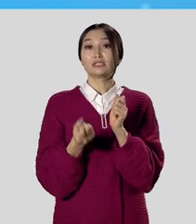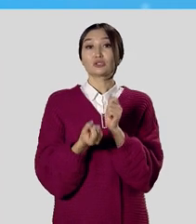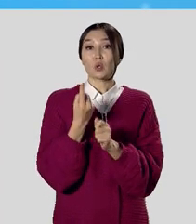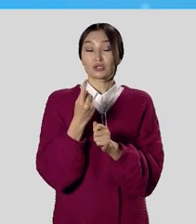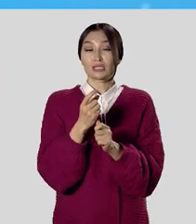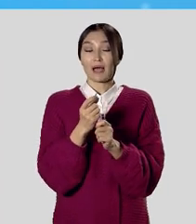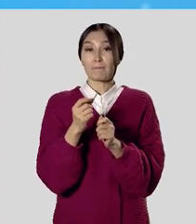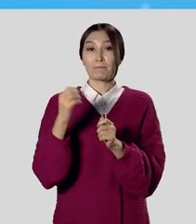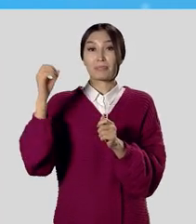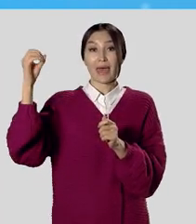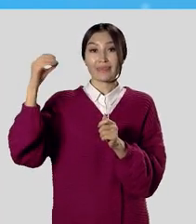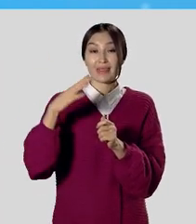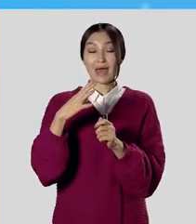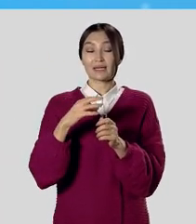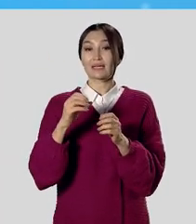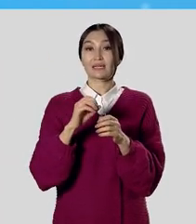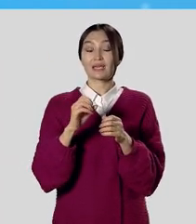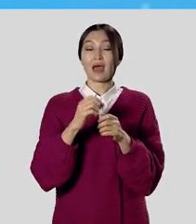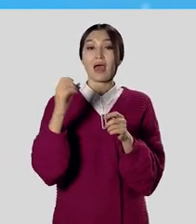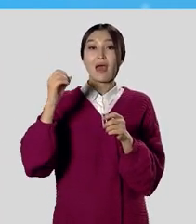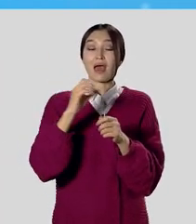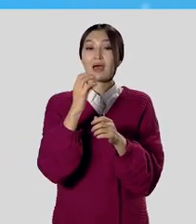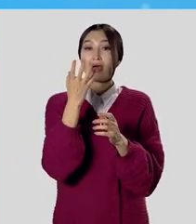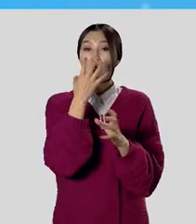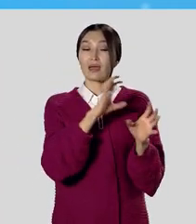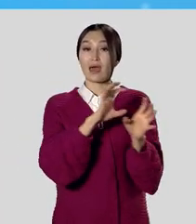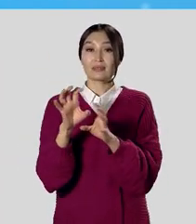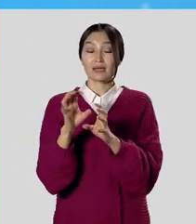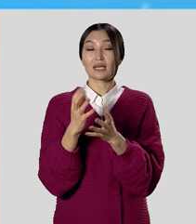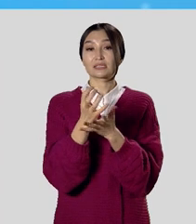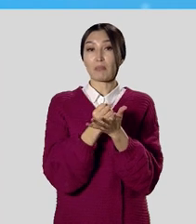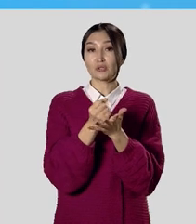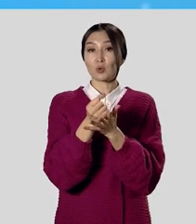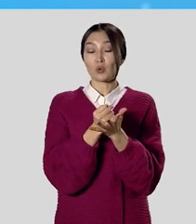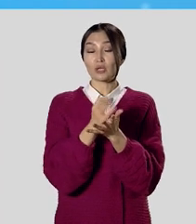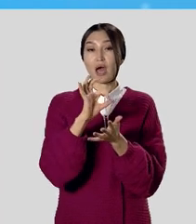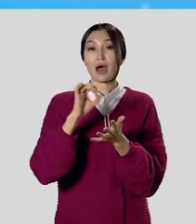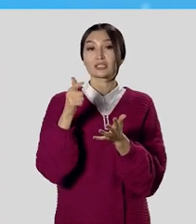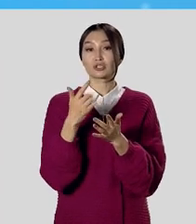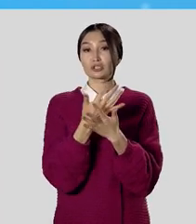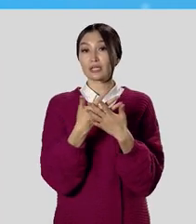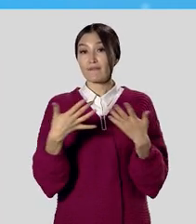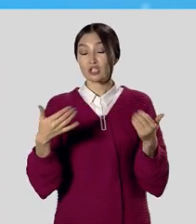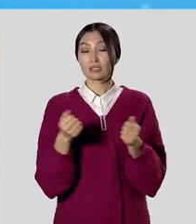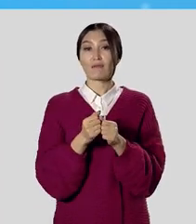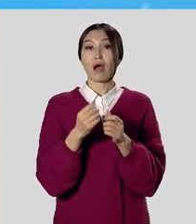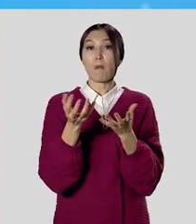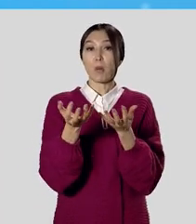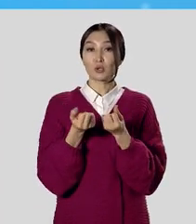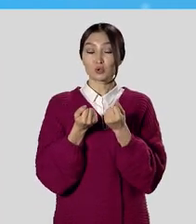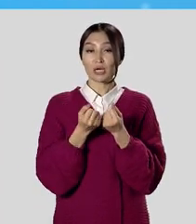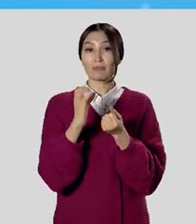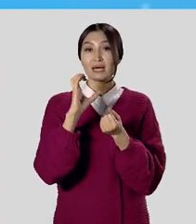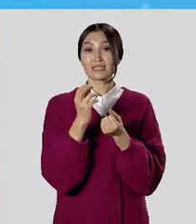Источником энергии для них служит энергия, запасенная в органических веществах, получаемых